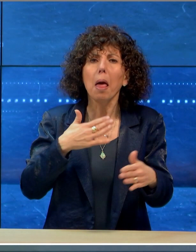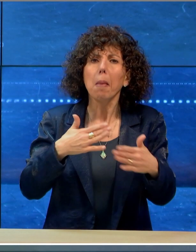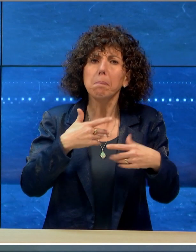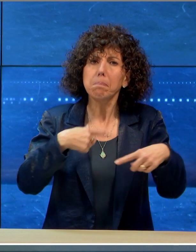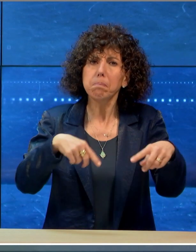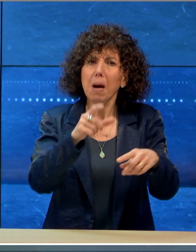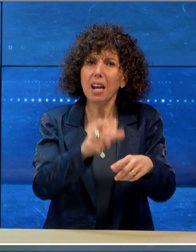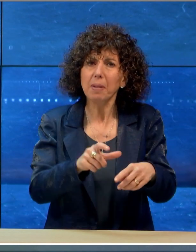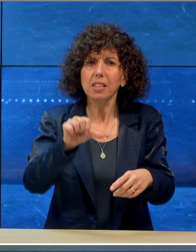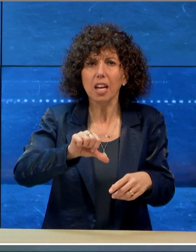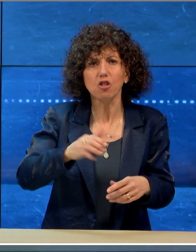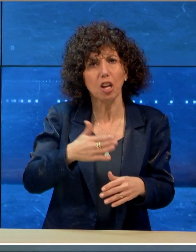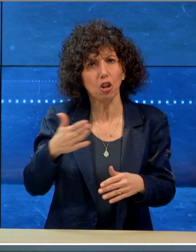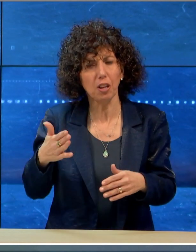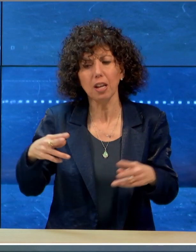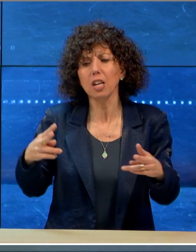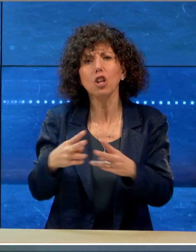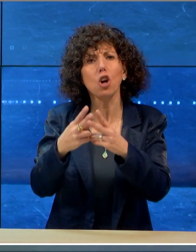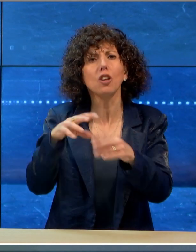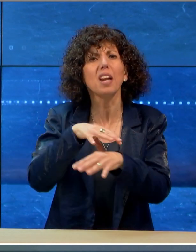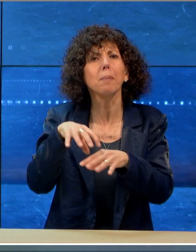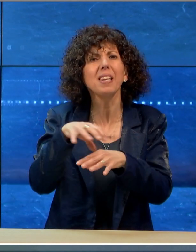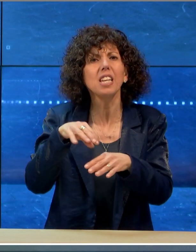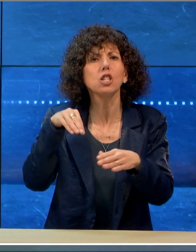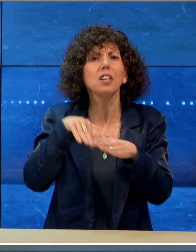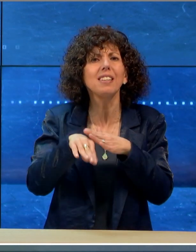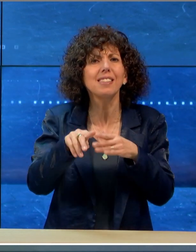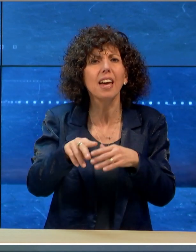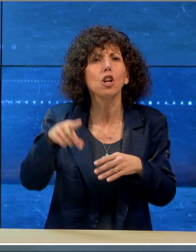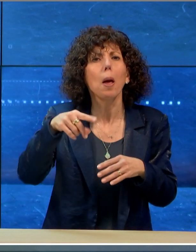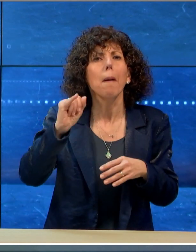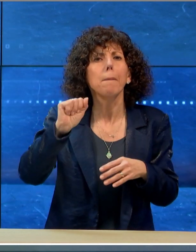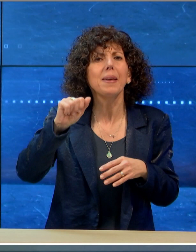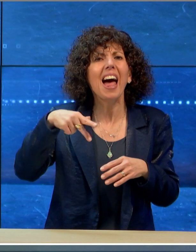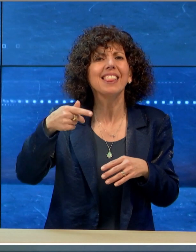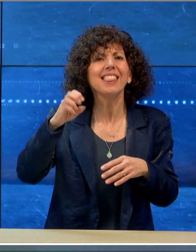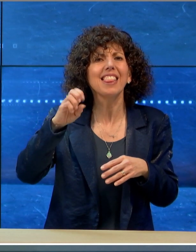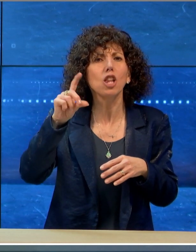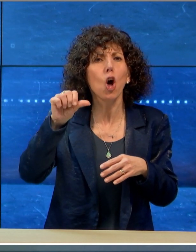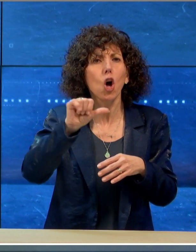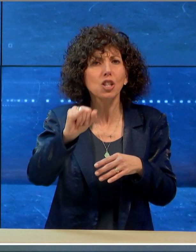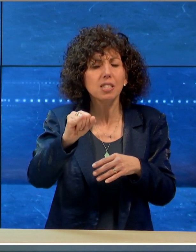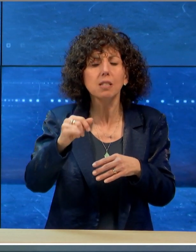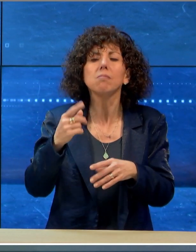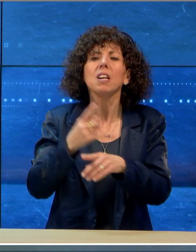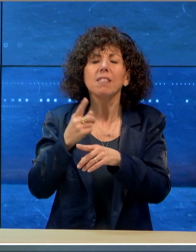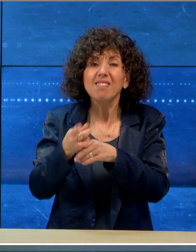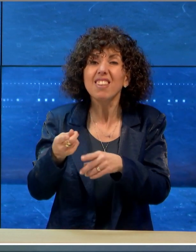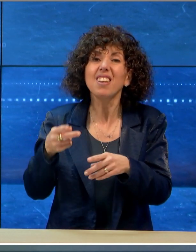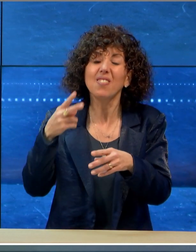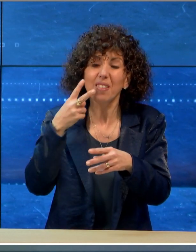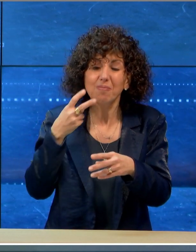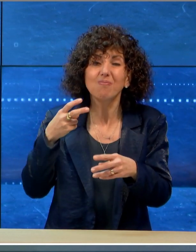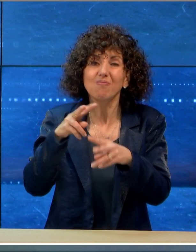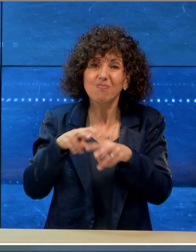centrodestra avevano incontrato il Ministro dell'Interno piante dosi chiedendogli di approfondire